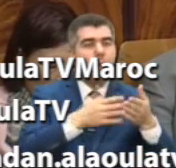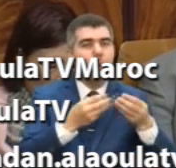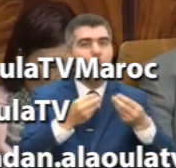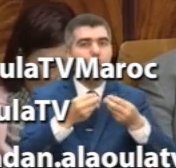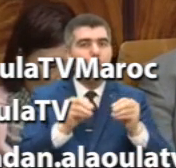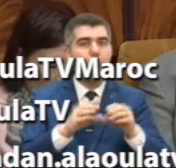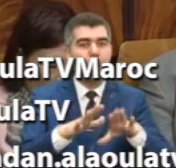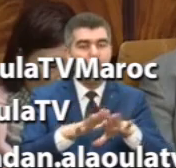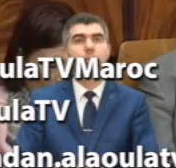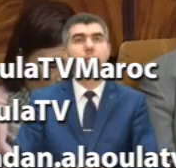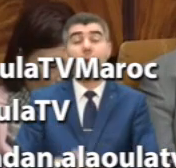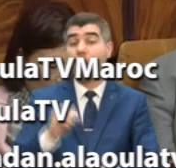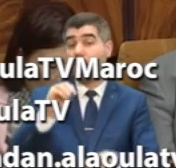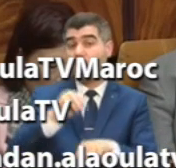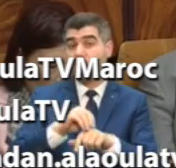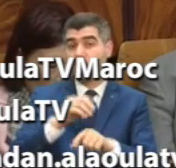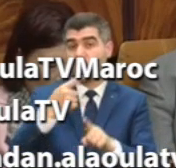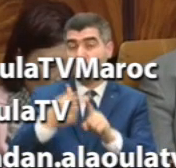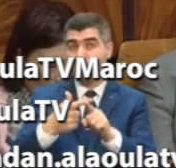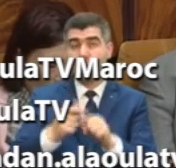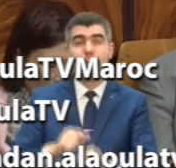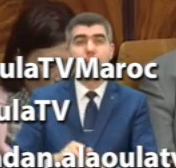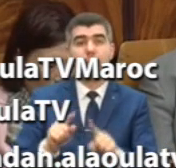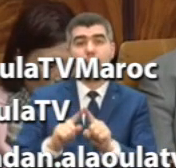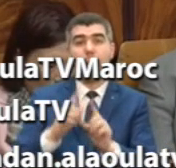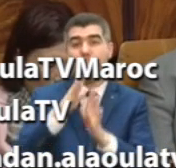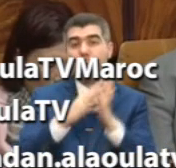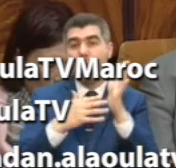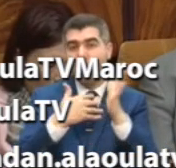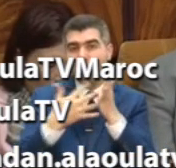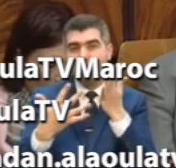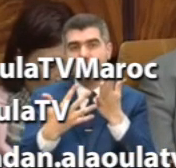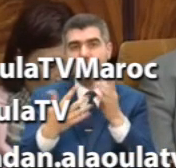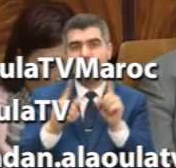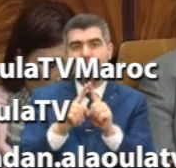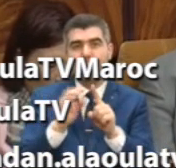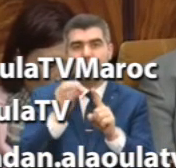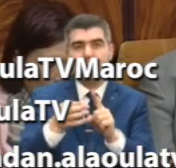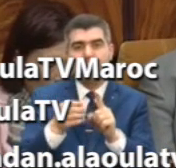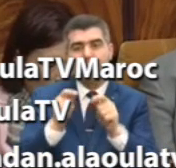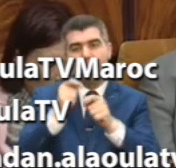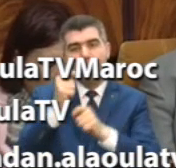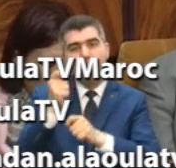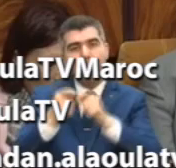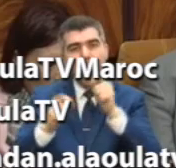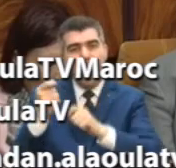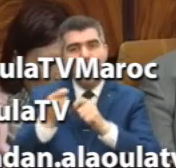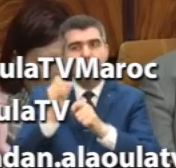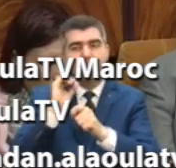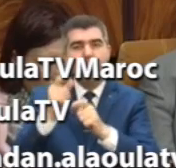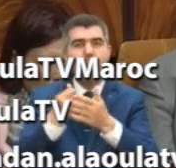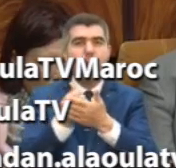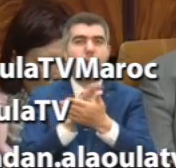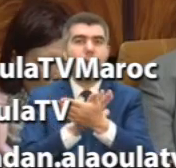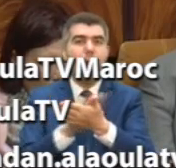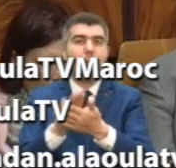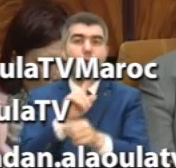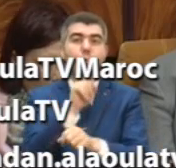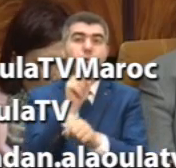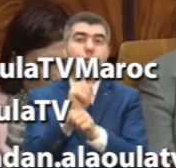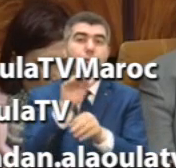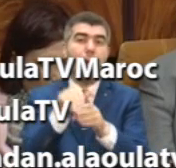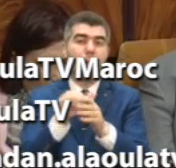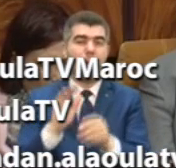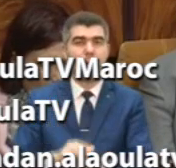الارض، او قولوا برامج ديال تصاميم نموذجيه تكون بالمجان عند الجماعات. فيما